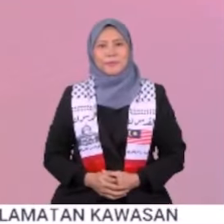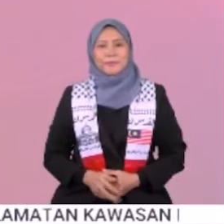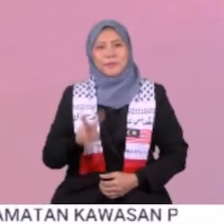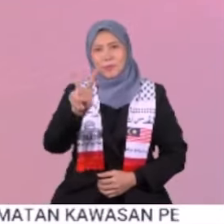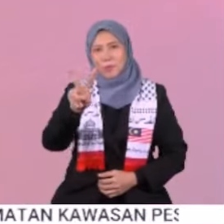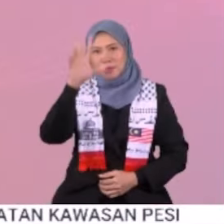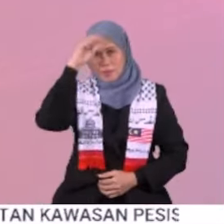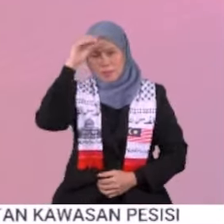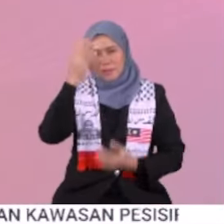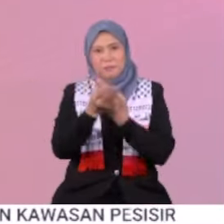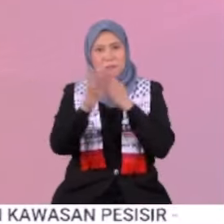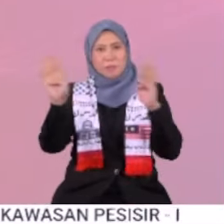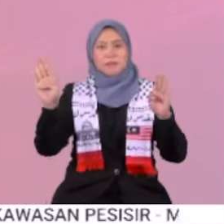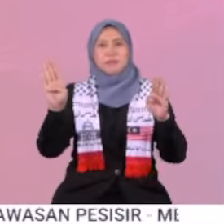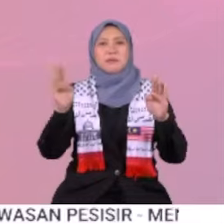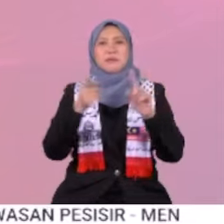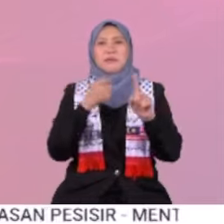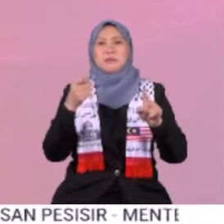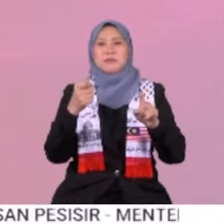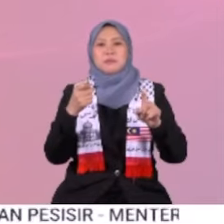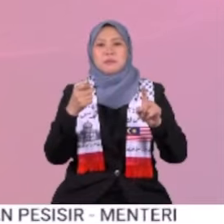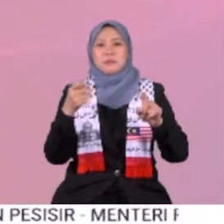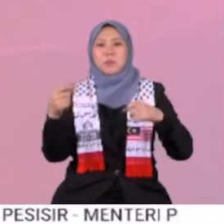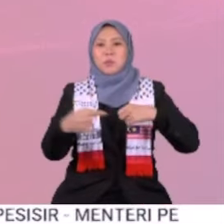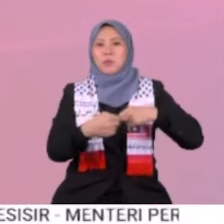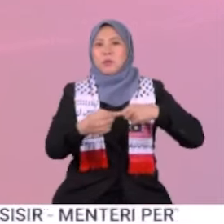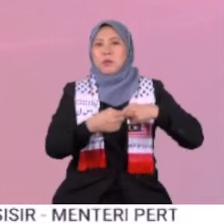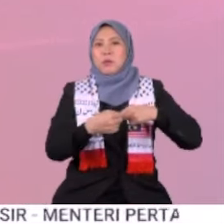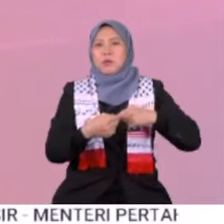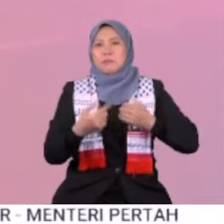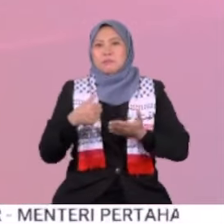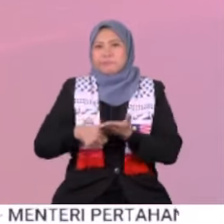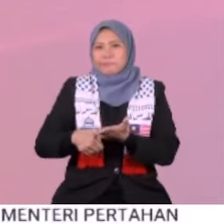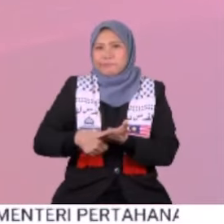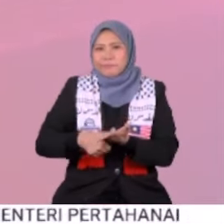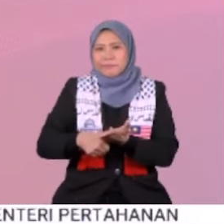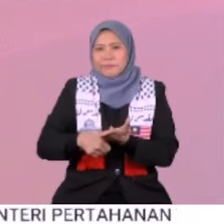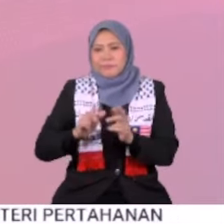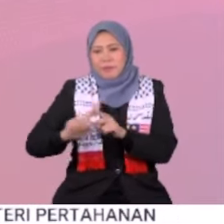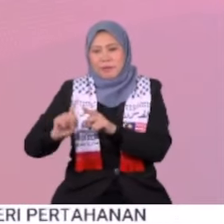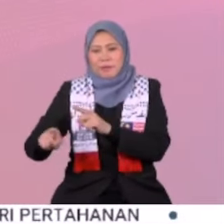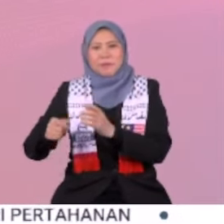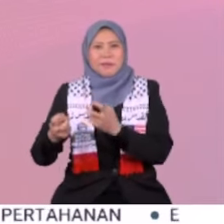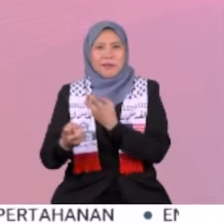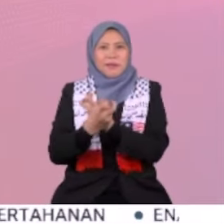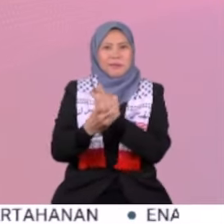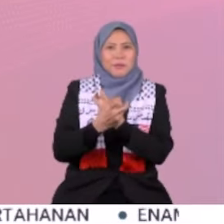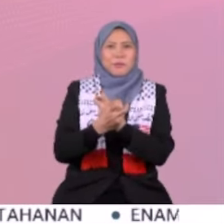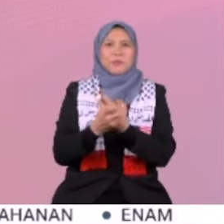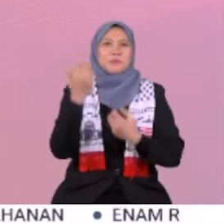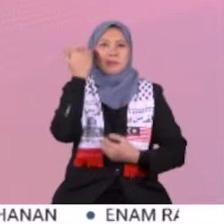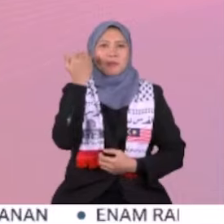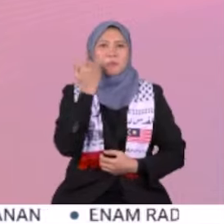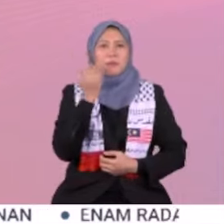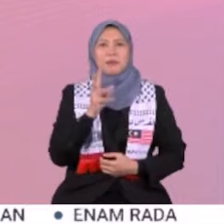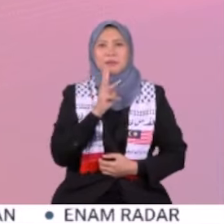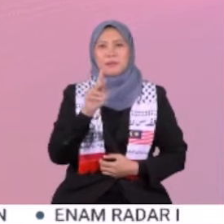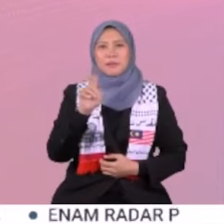Dua lelaki dilepas dan dibebaskan daripada pertuduhan memiliki dadah dan pelbagai jenis racun oleh Mahkamah Tinggi Air